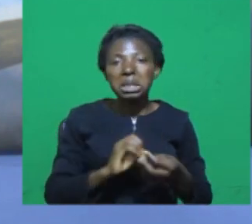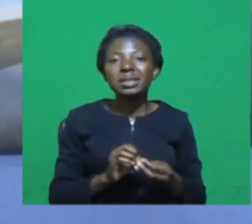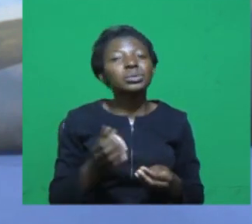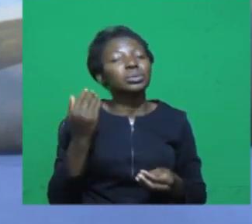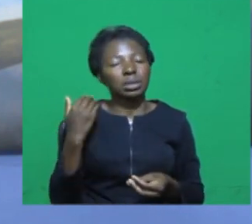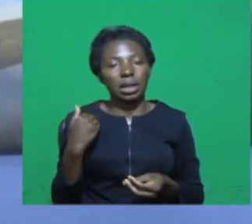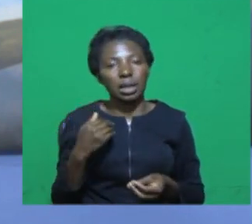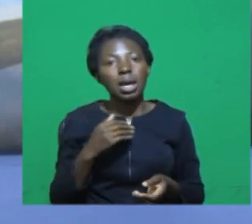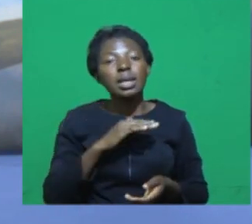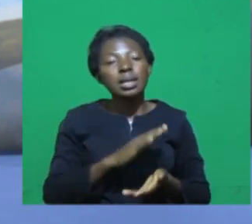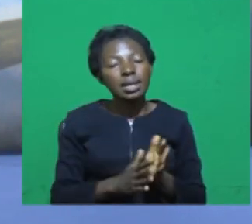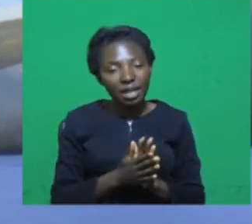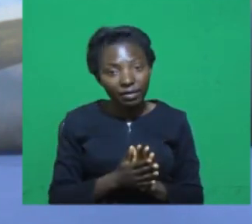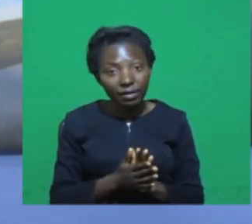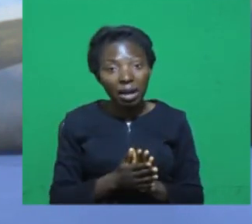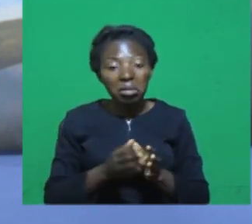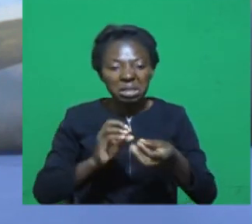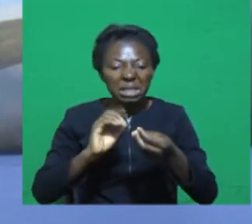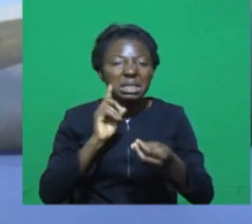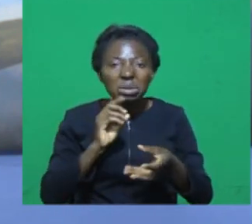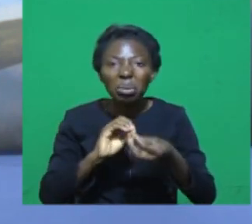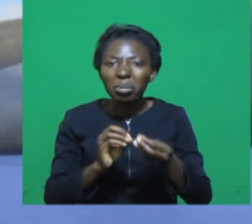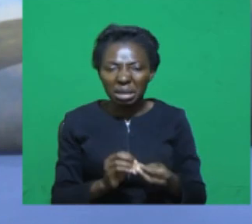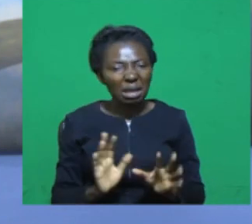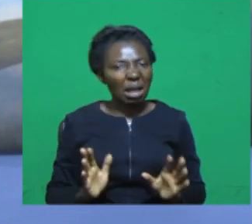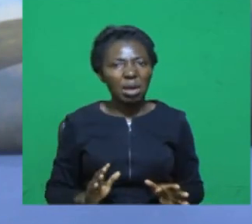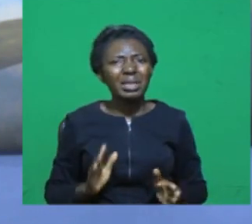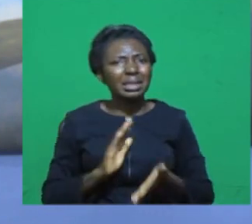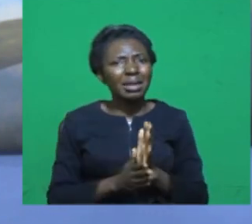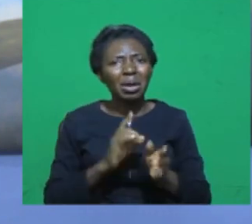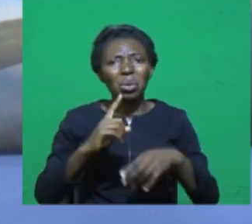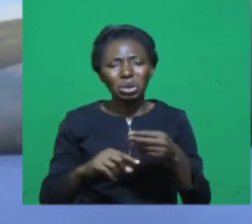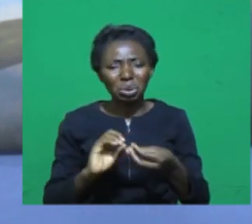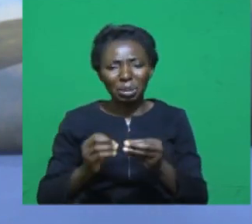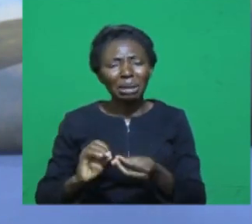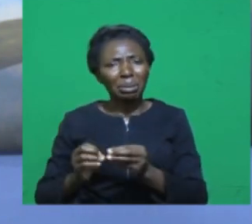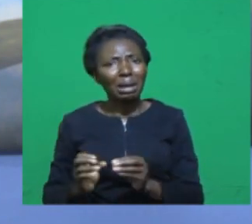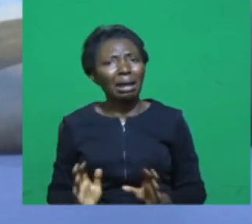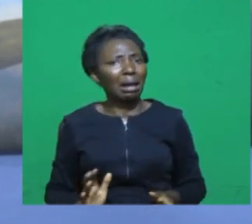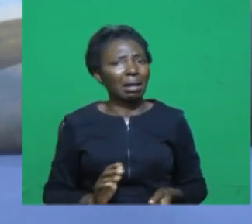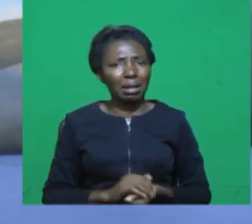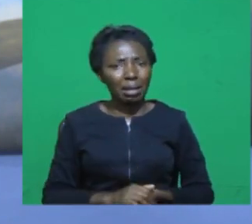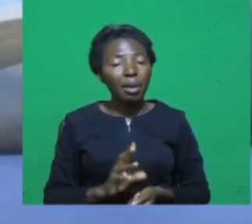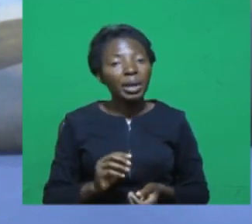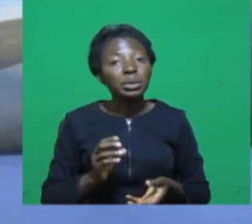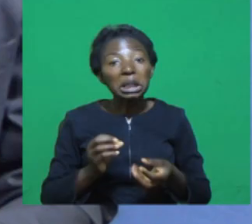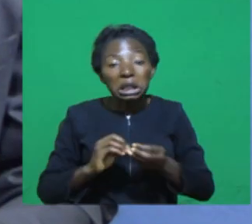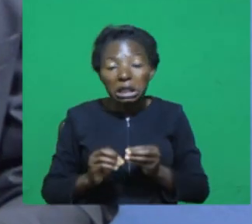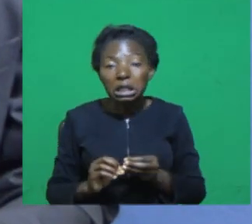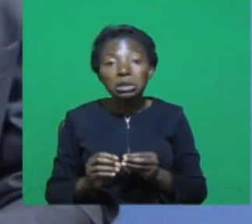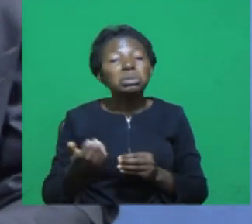kudhara. We are not under construction. Hatizi kuramba tichipolishwa kugadzirwa tibude zviri